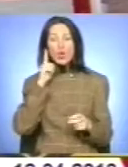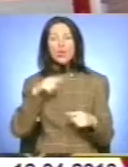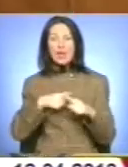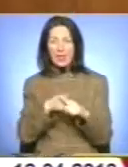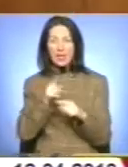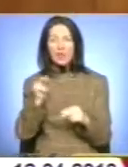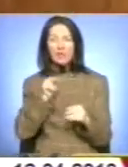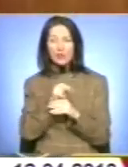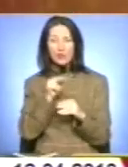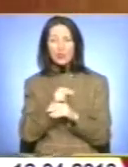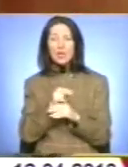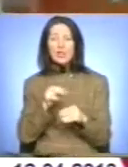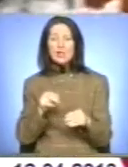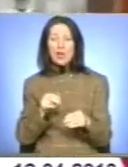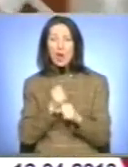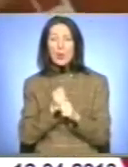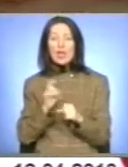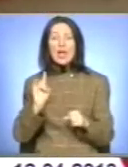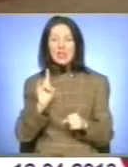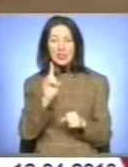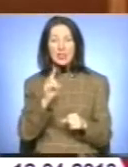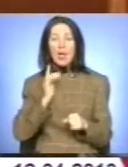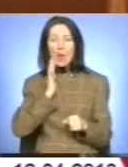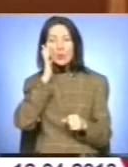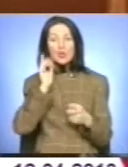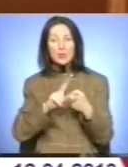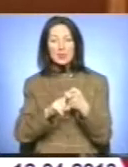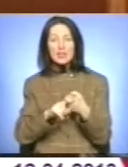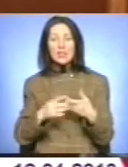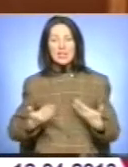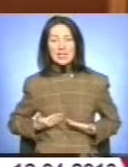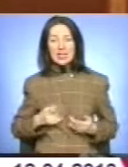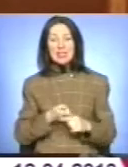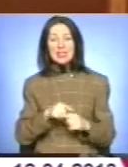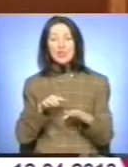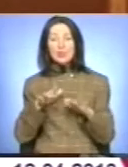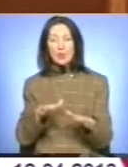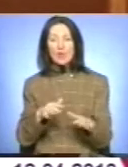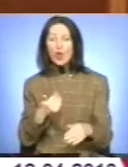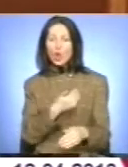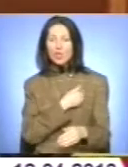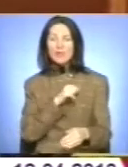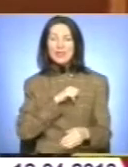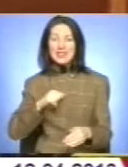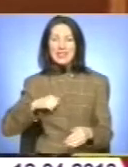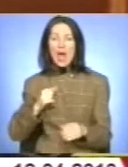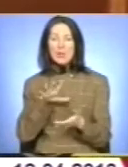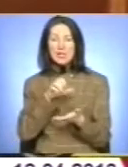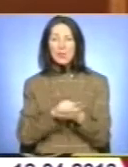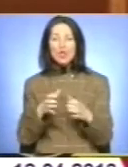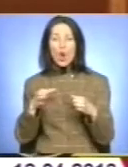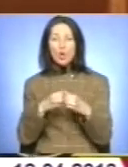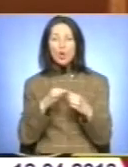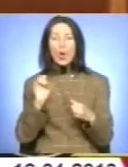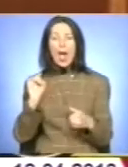літаки. Та навіть мріють пов'язати життя з цією справою. Я захотів самому займатися на гуртку авіамоделювання,